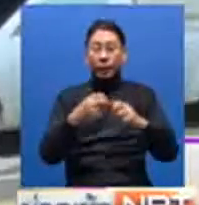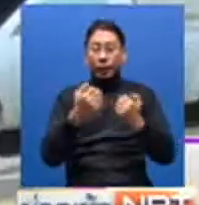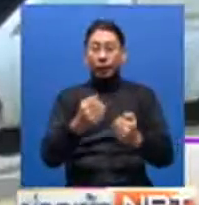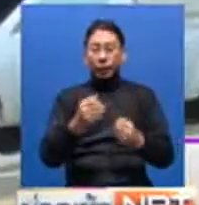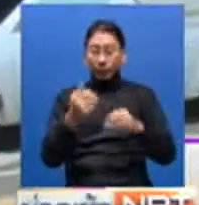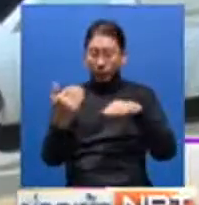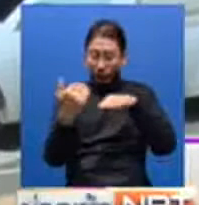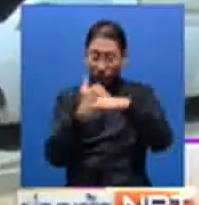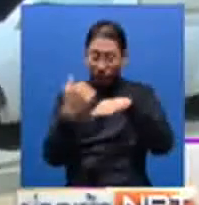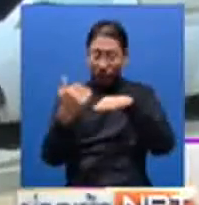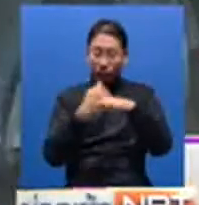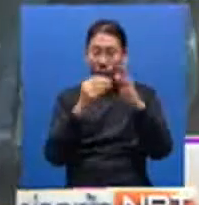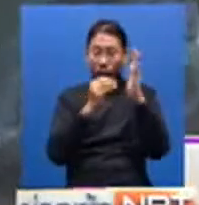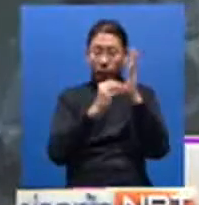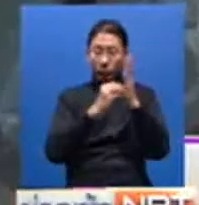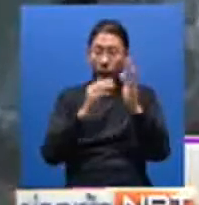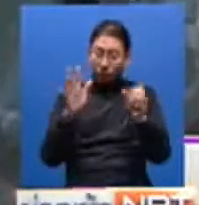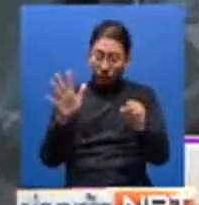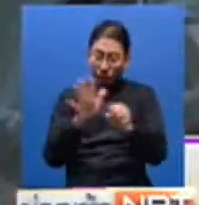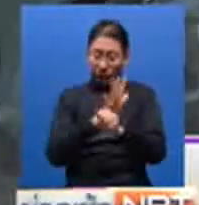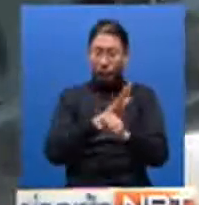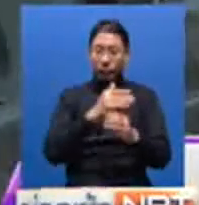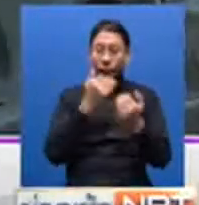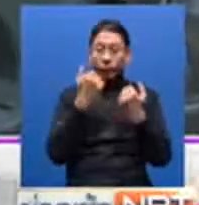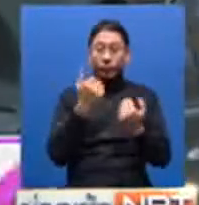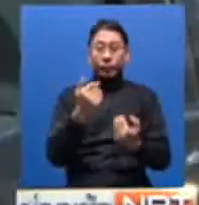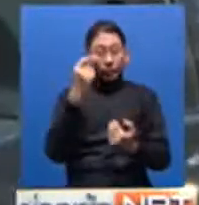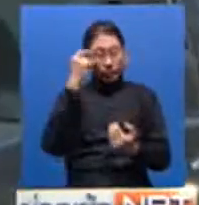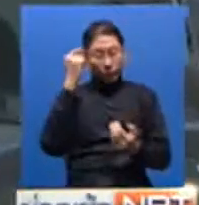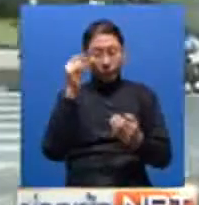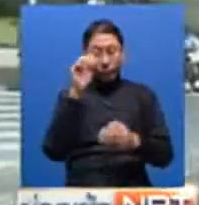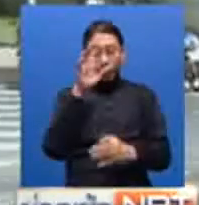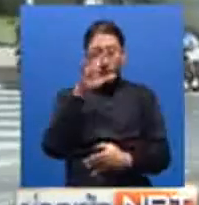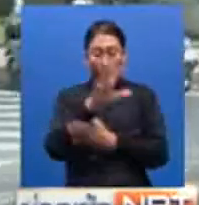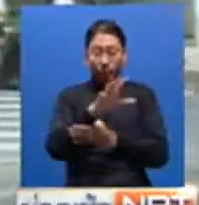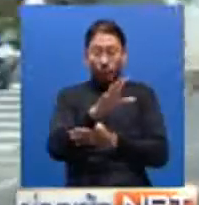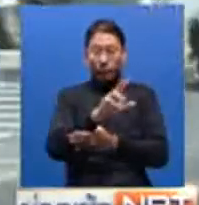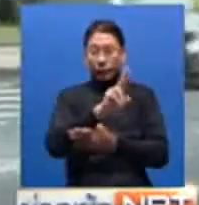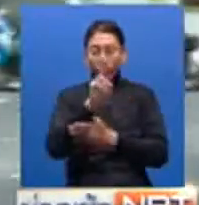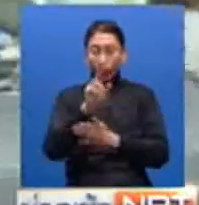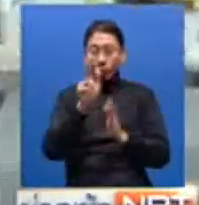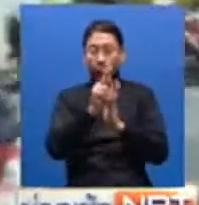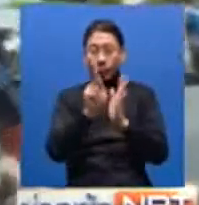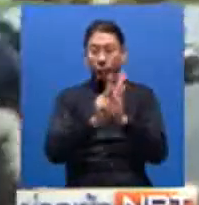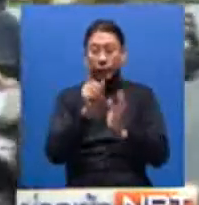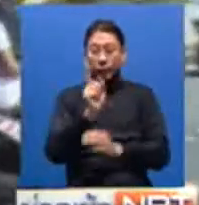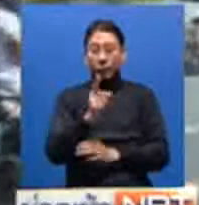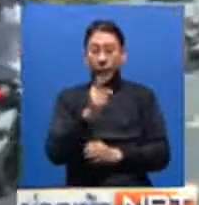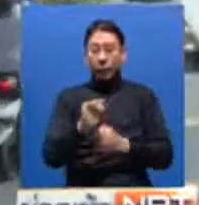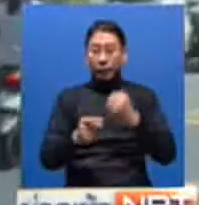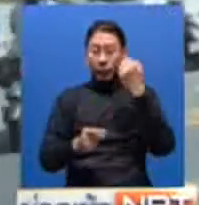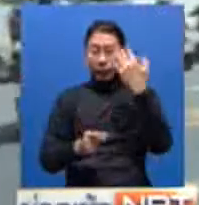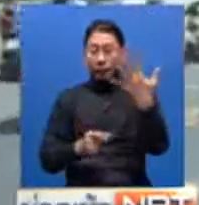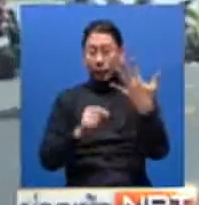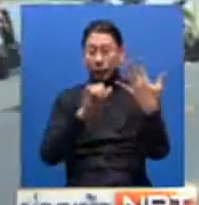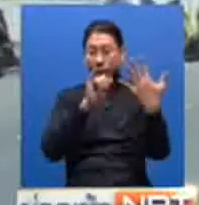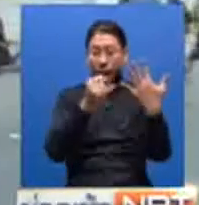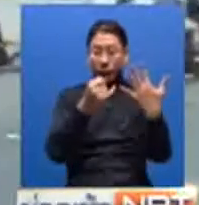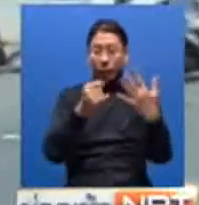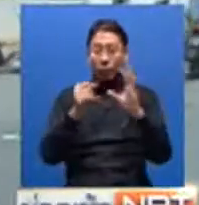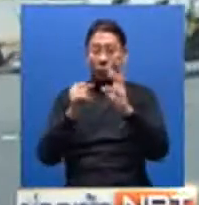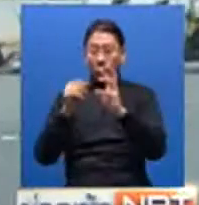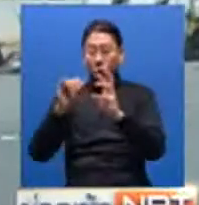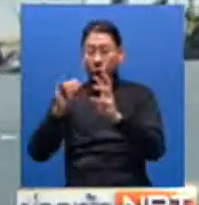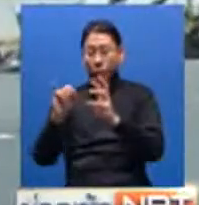กรุงเทพฯอย่างครบวงจรอาทิตย์การบังคับใช้กฎหมายอย่างเด็ดขาดกับมาตรการ 5จริง 6จอมวาง